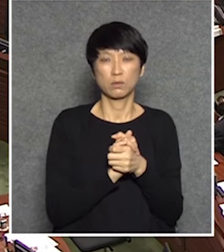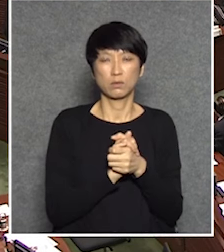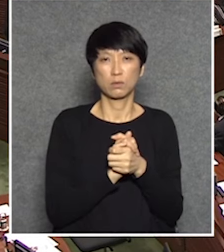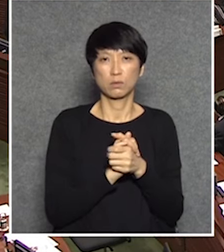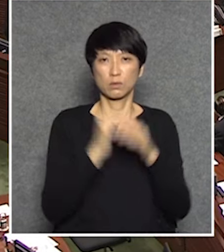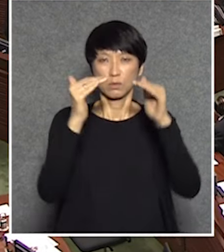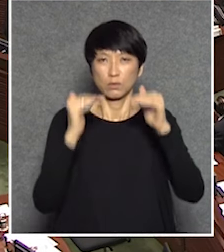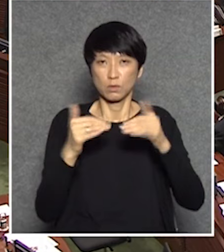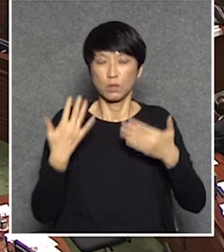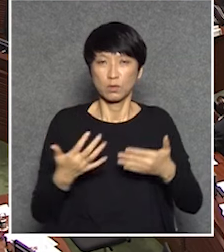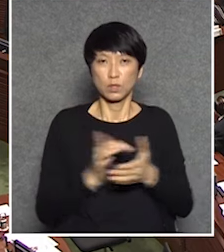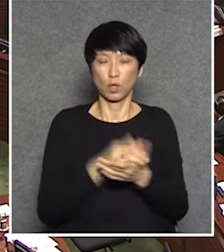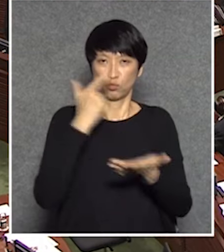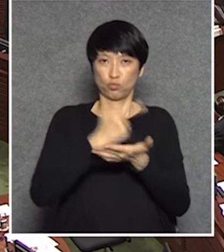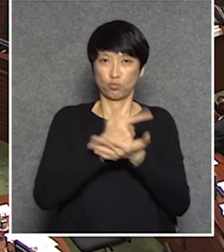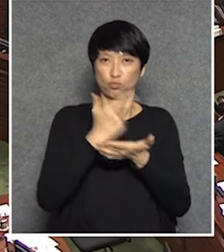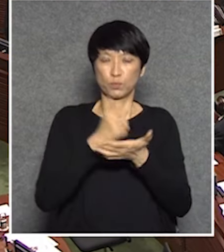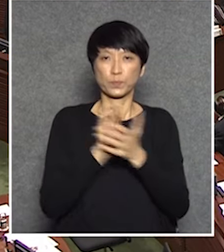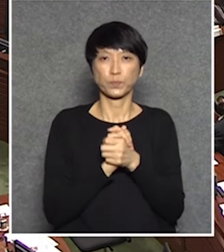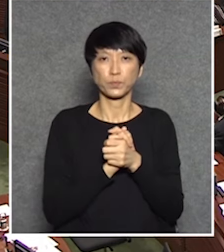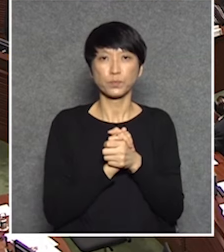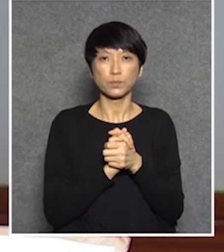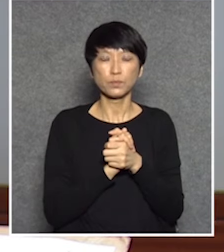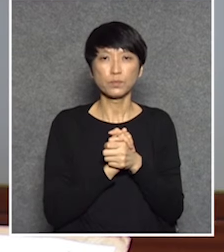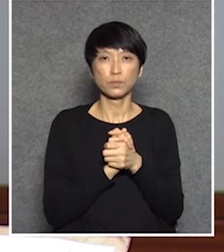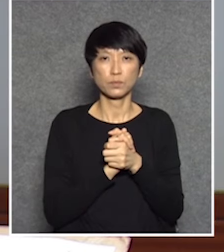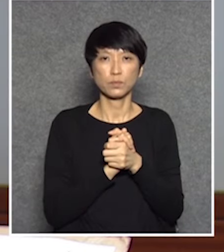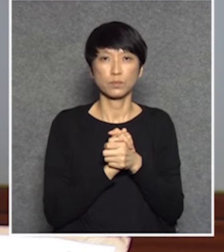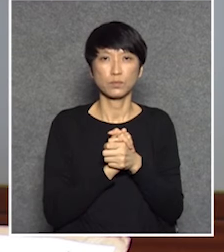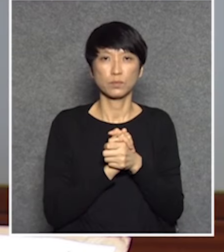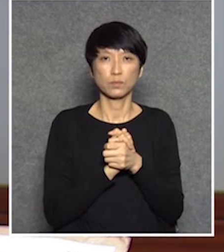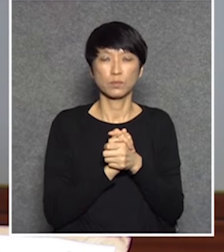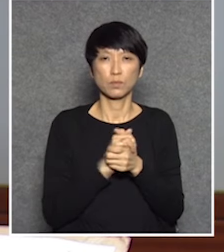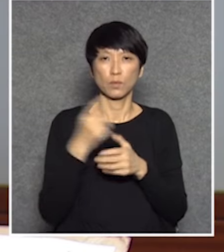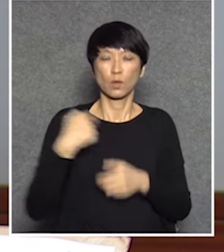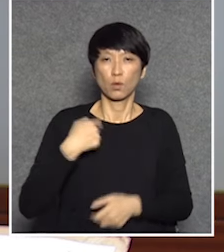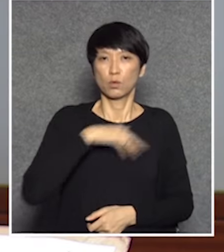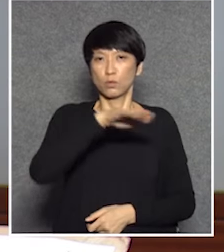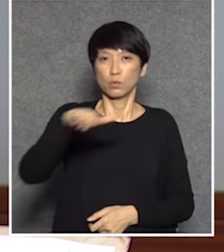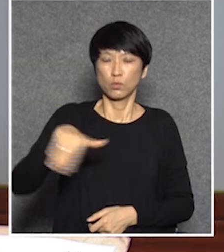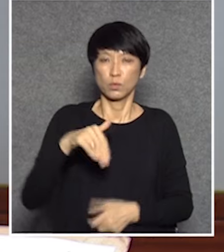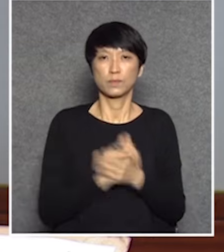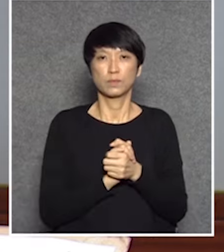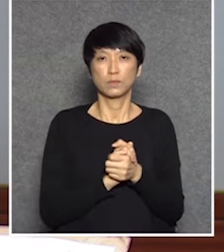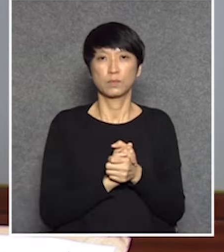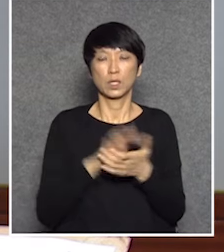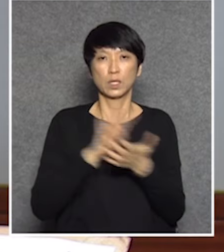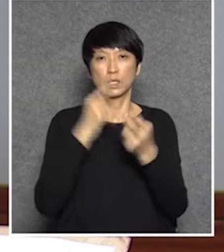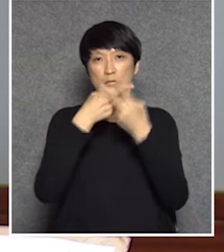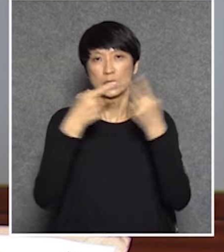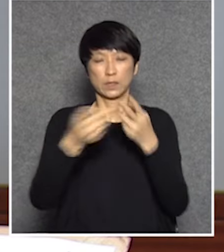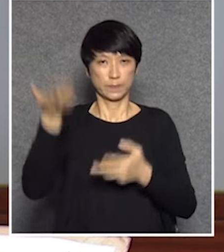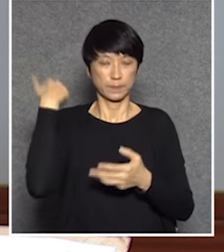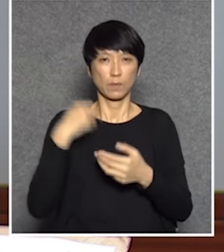嗱，我讀到一個最精景啦。咁你佢話我們認我又同一個，就係二十年前，我們認